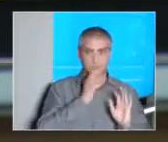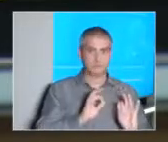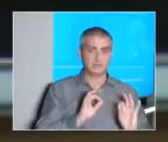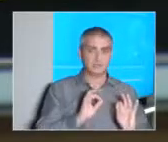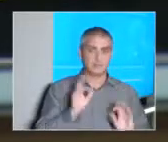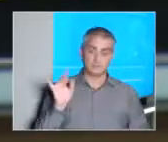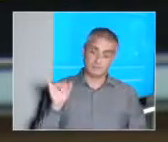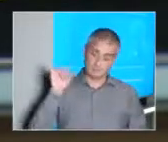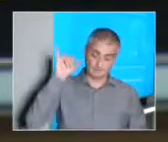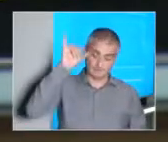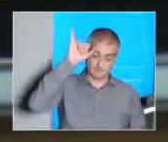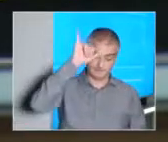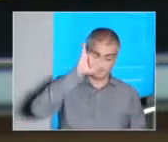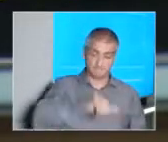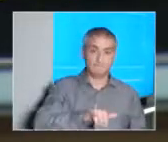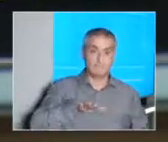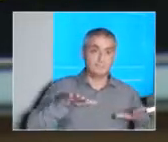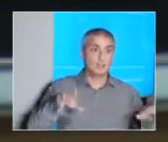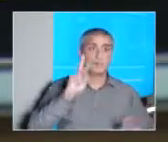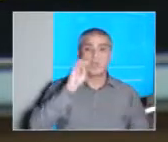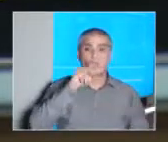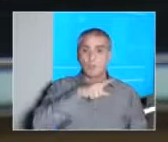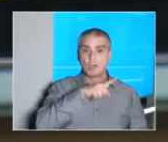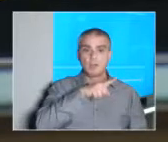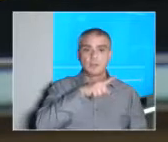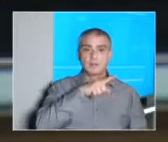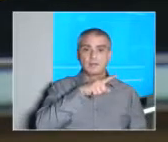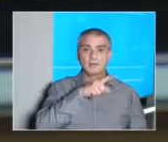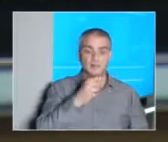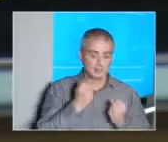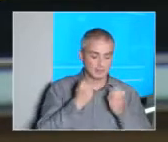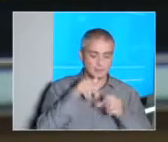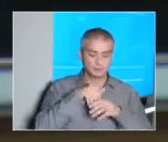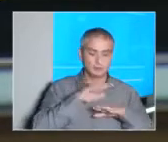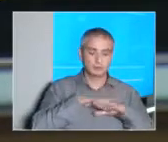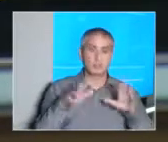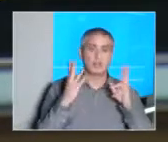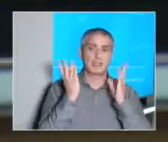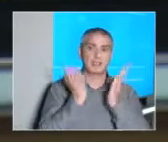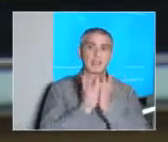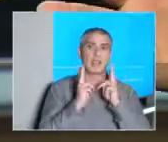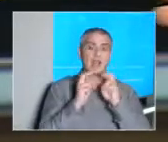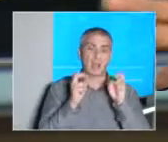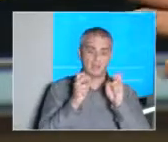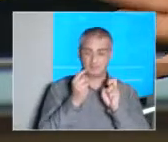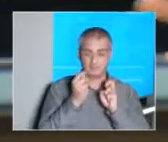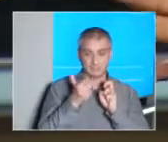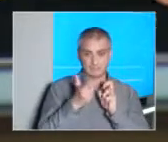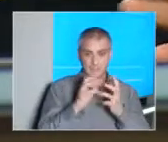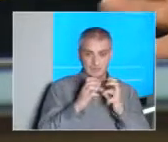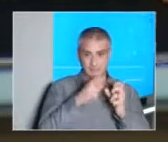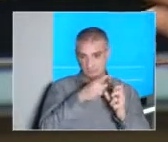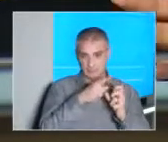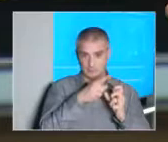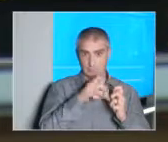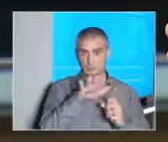רציניים, אתה תנחת בשדה רמון ובעצם אתה תיסע בתוך שטחי העיר אילת, וקצת